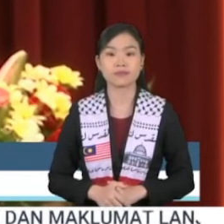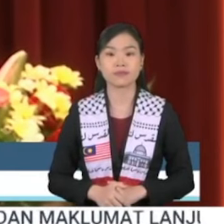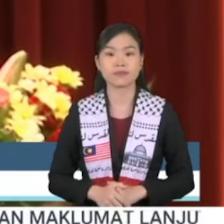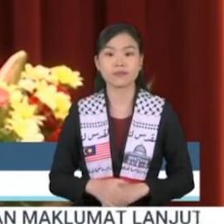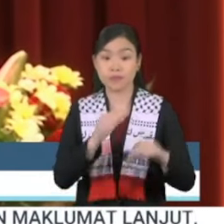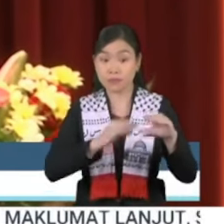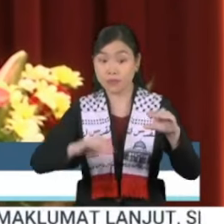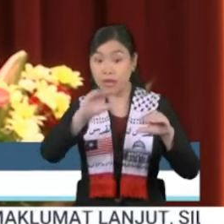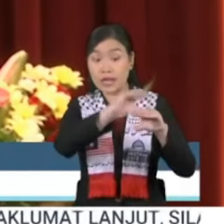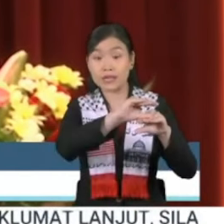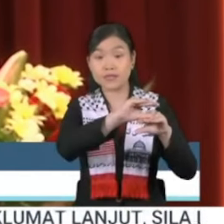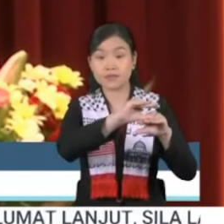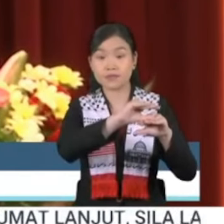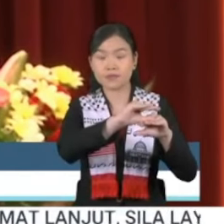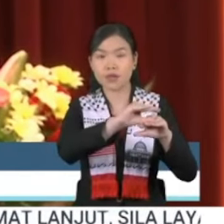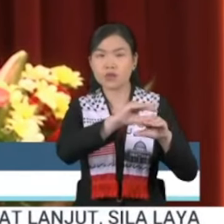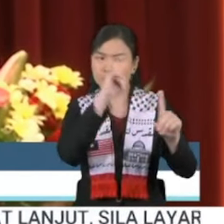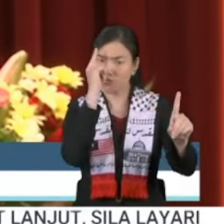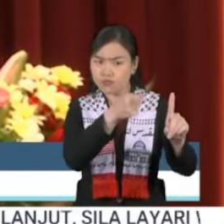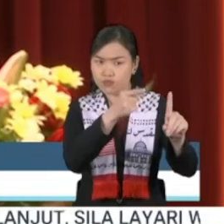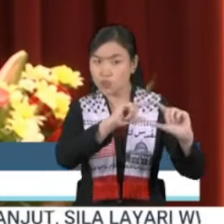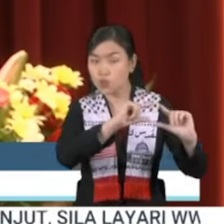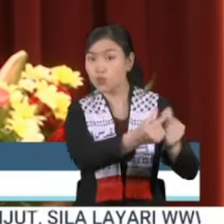Subsidi yang tidak kepada golongan sasar.